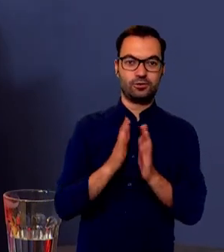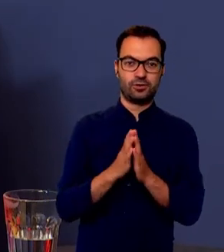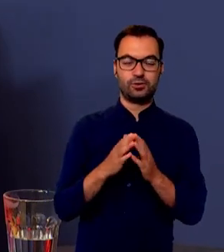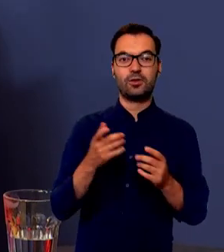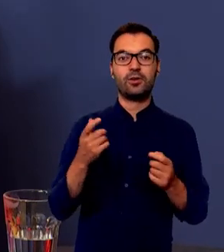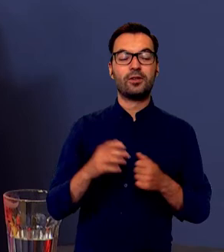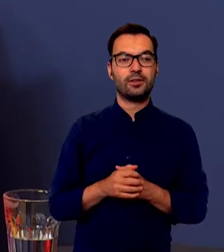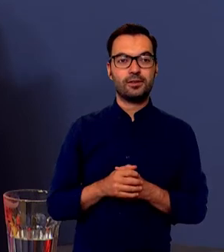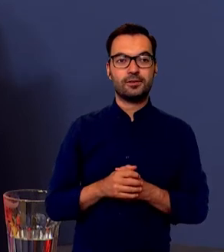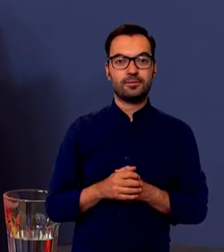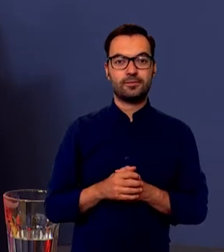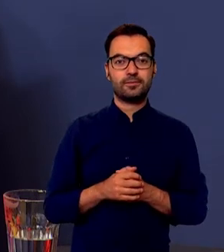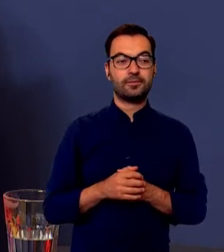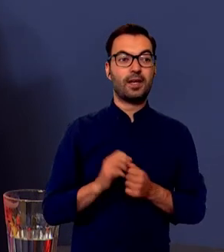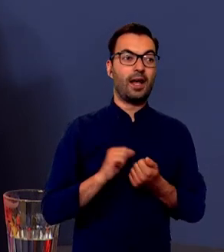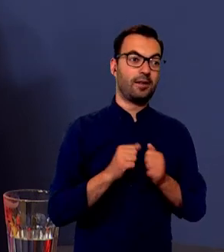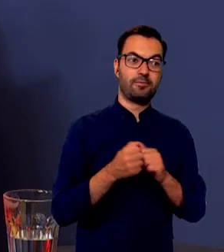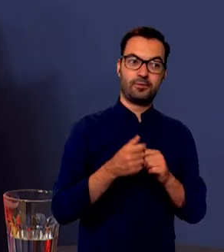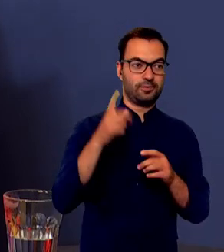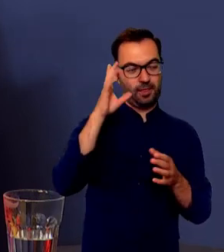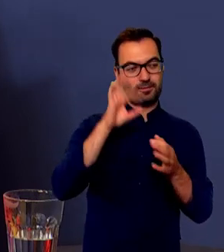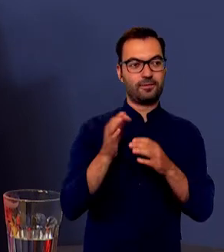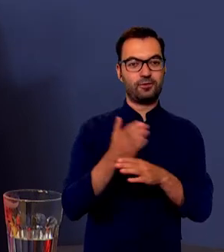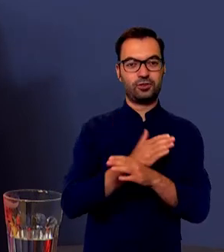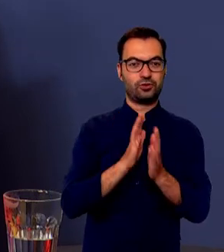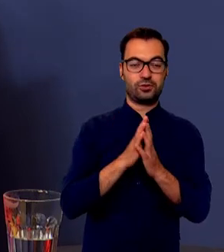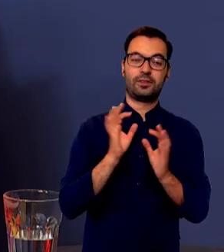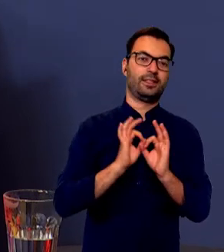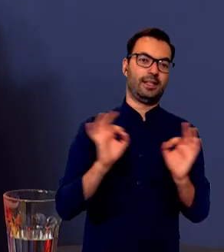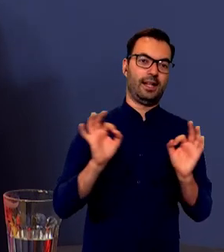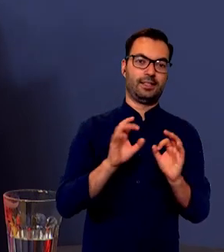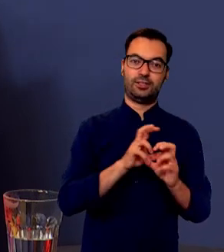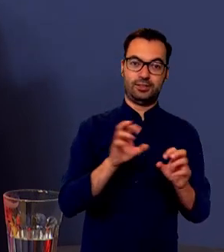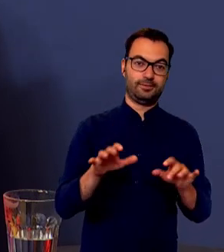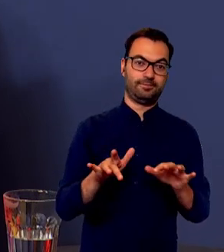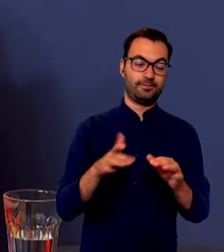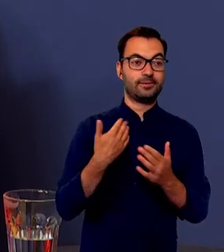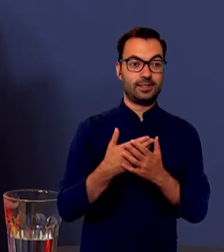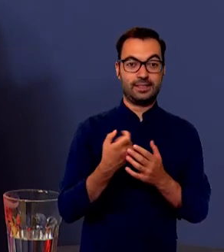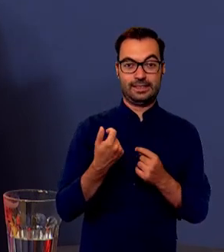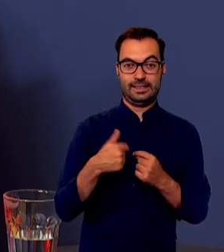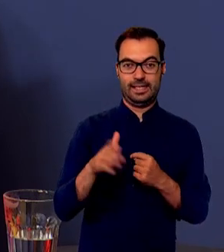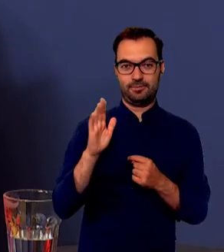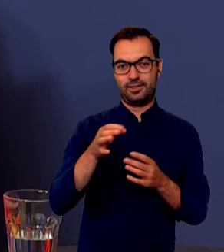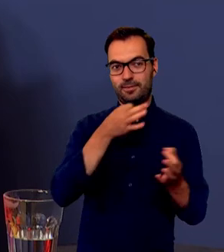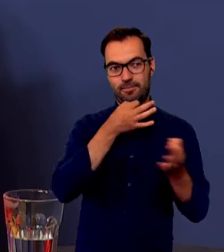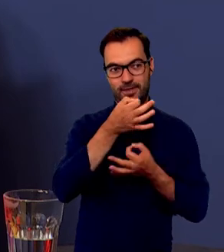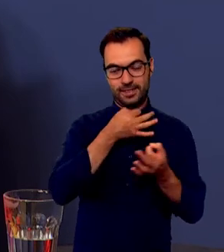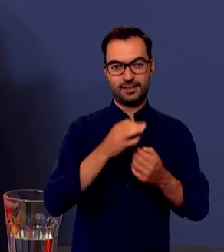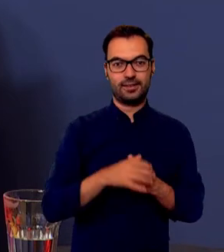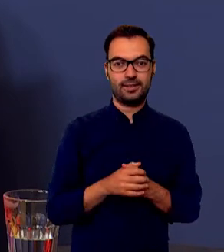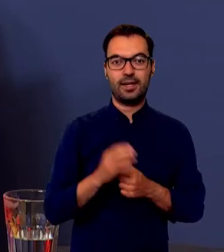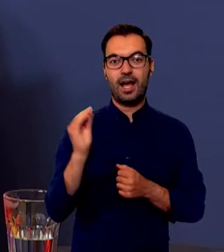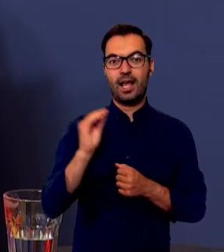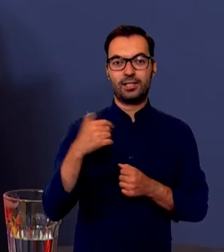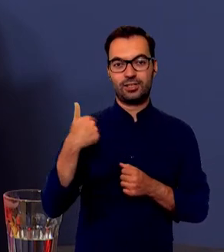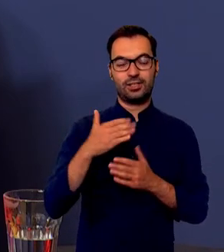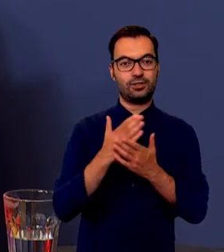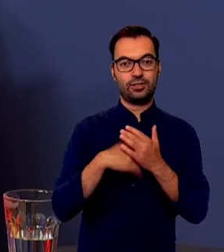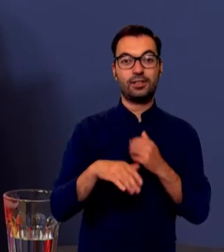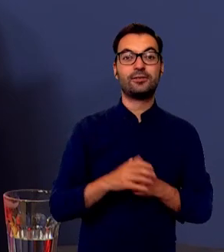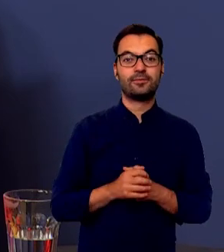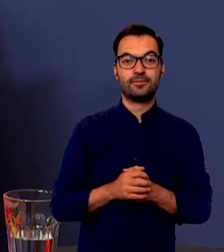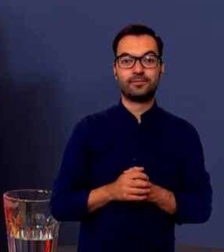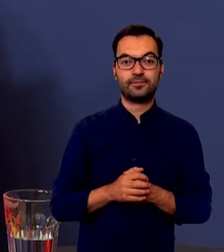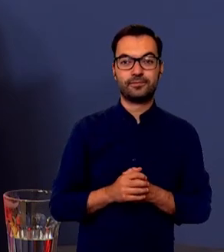książką Ubierałam arabskie księżniczki albo z wcześniejszymi, to jest dobry moment, żeby je zadać, bo za chwil kilka do nich zajrzymy, ale zanim to nastąpi, to